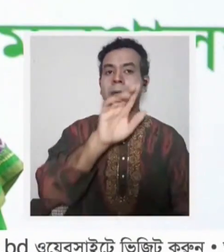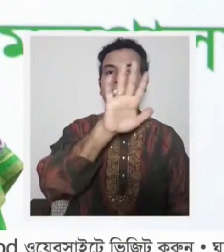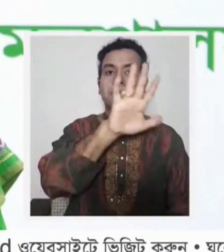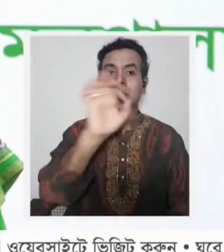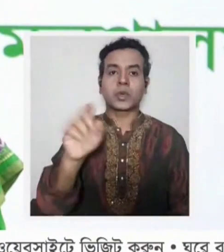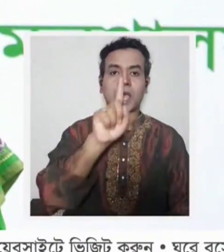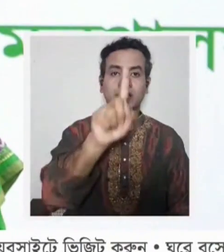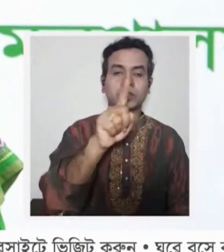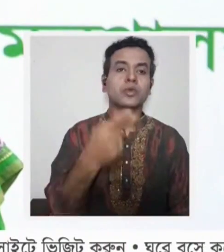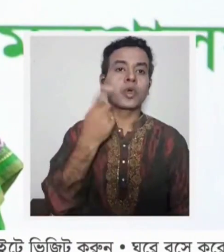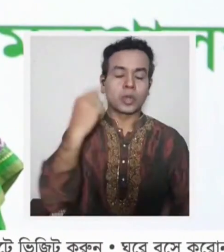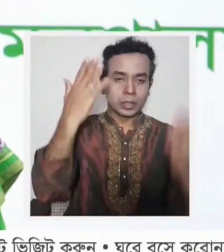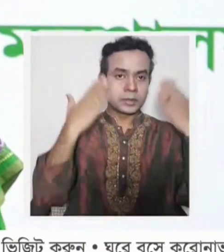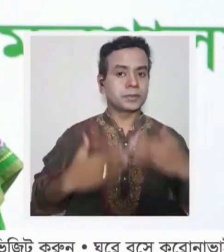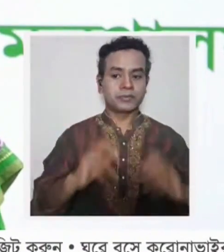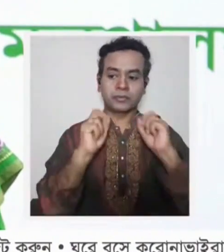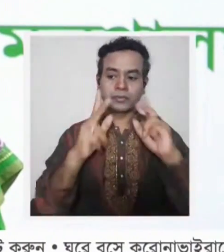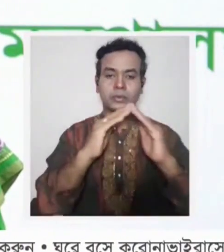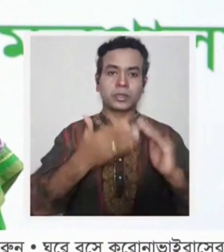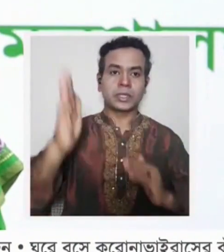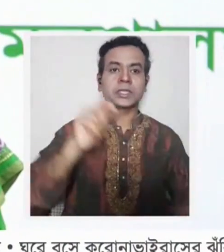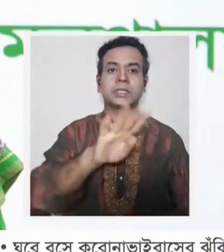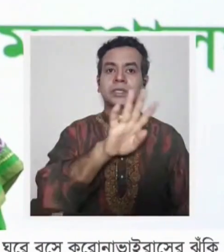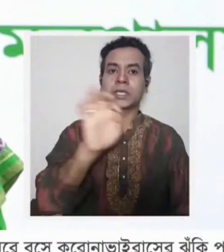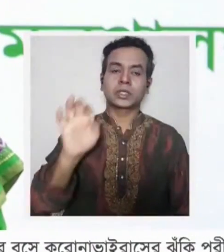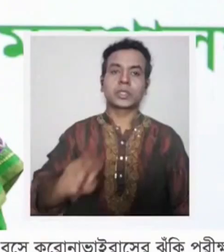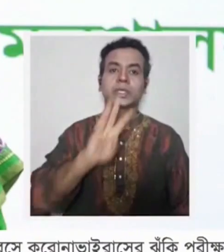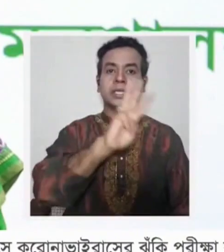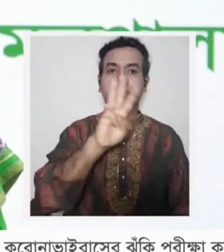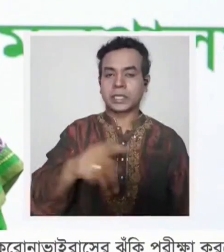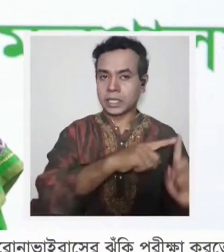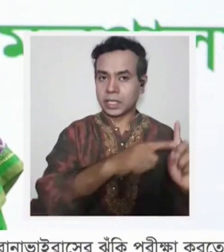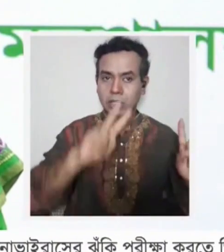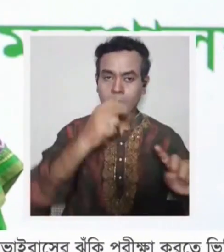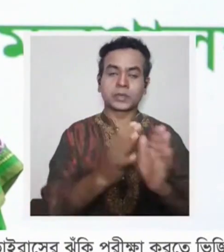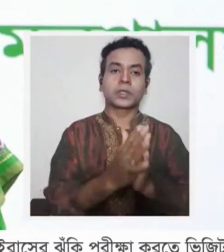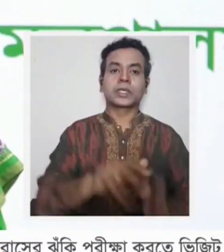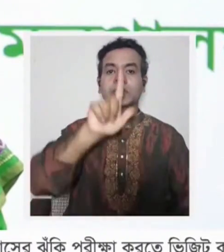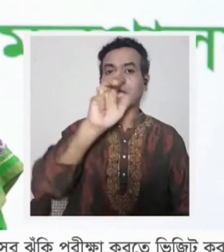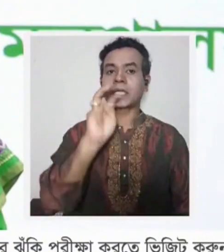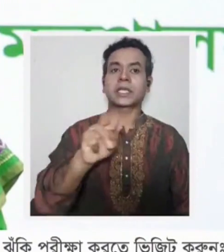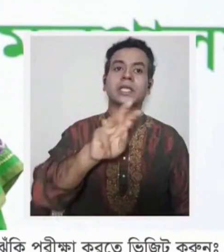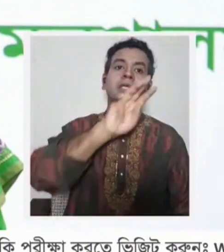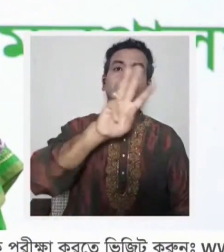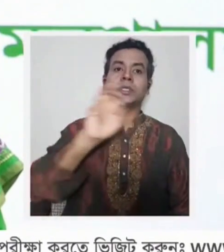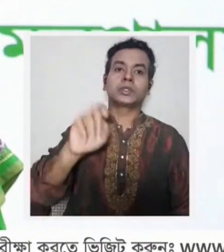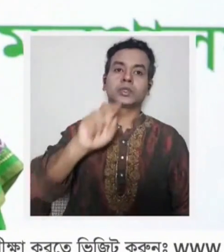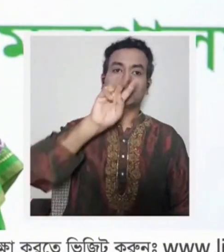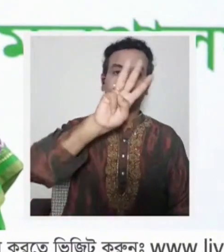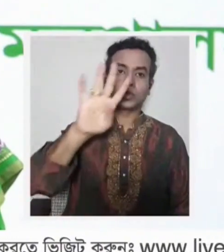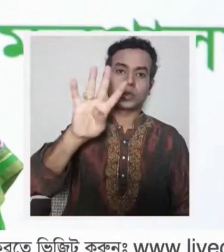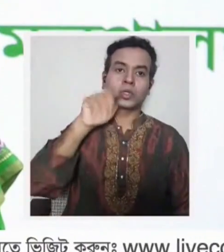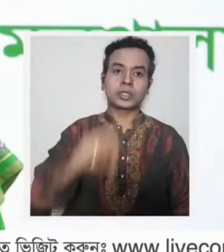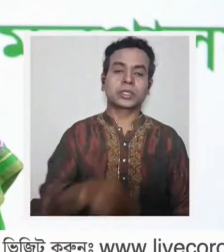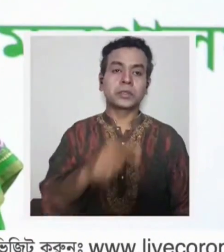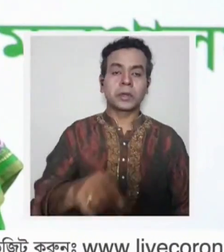জন, এ পর্যন্ত মৃত্যু 501 জন। সুস্থ হয়েছেন 24 ঘন্টায় 433 জন এবং এ